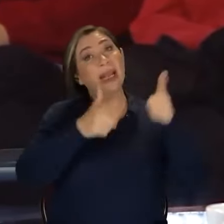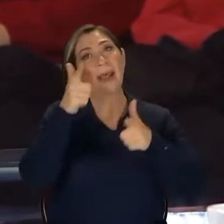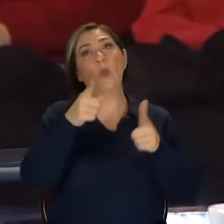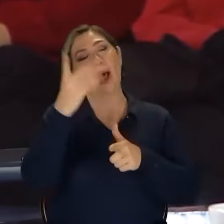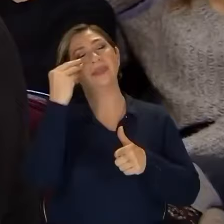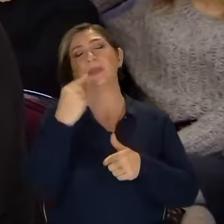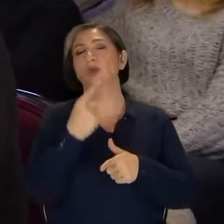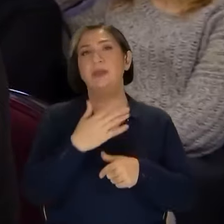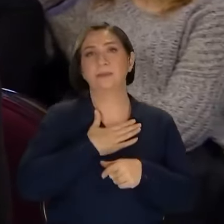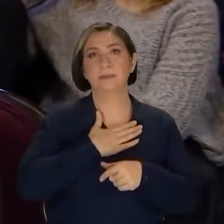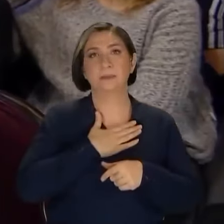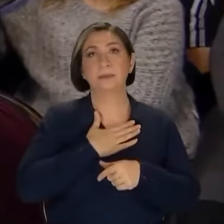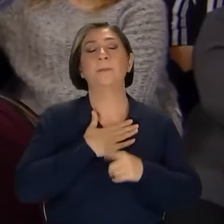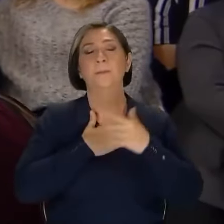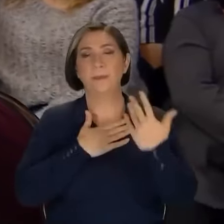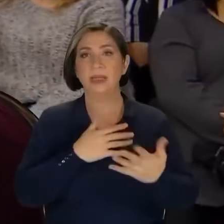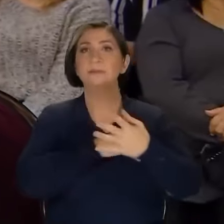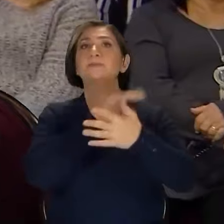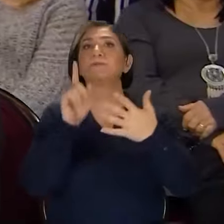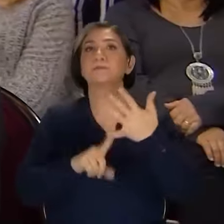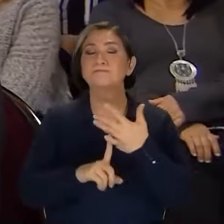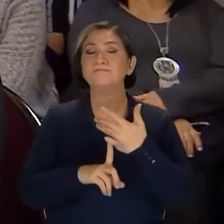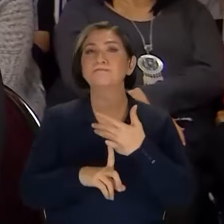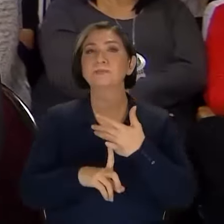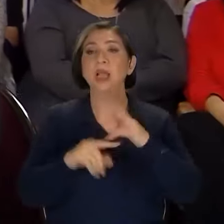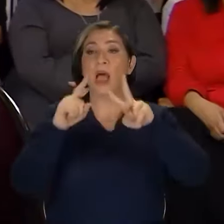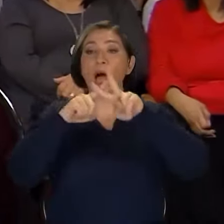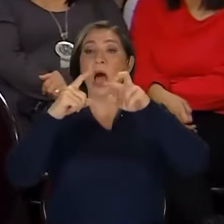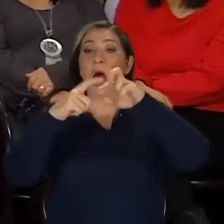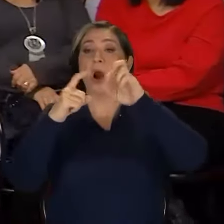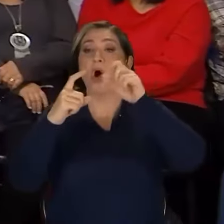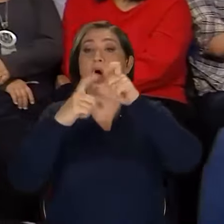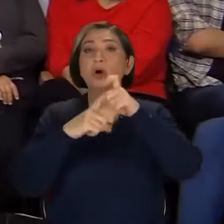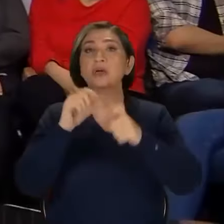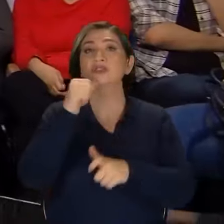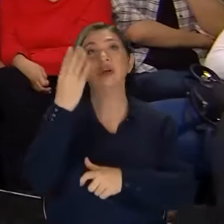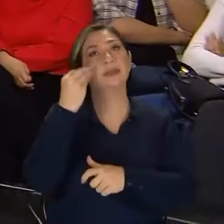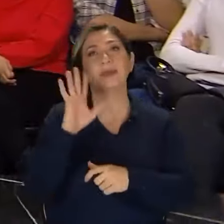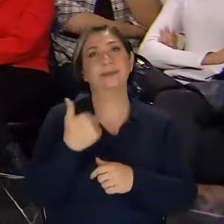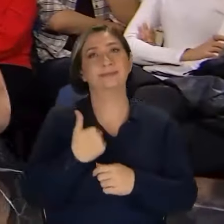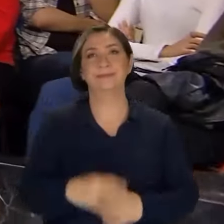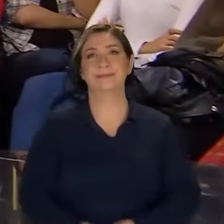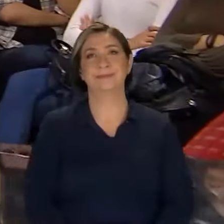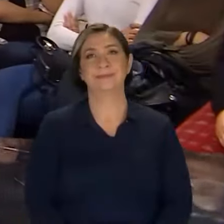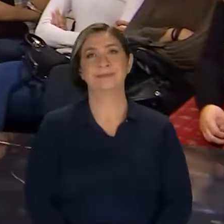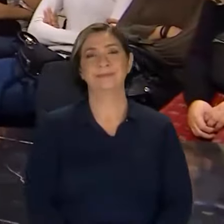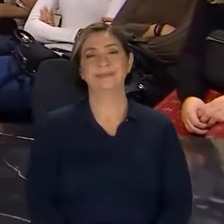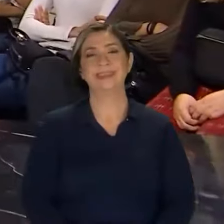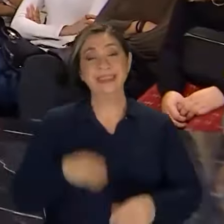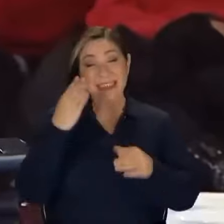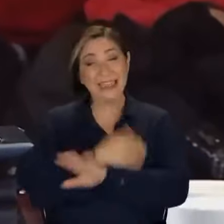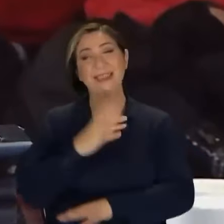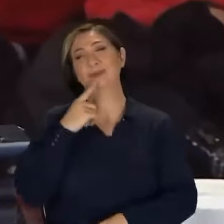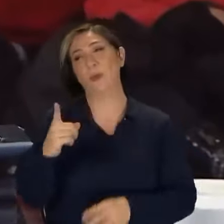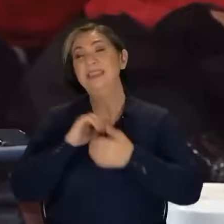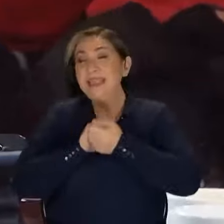anlamda söylüyorum Peki sonra Arog geliyor ki aru hiç anlamadım samimi